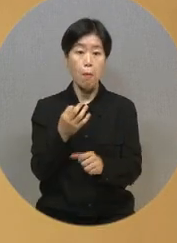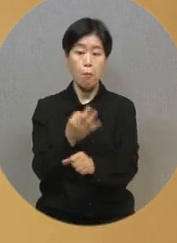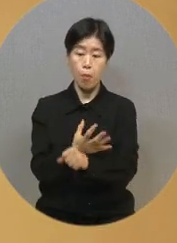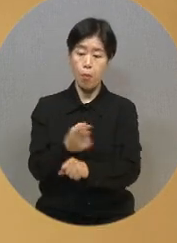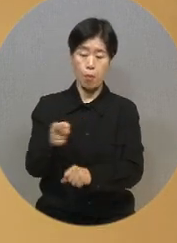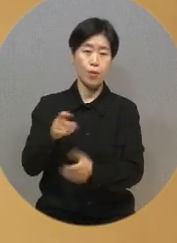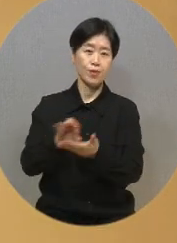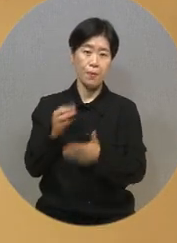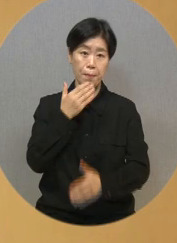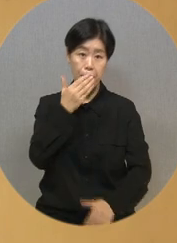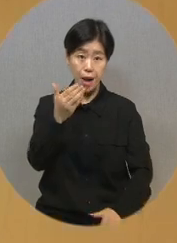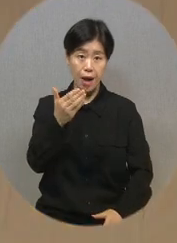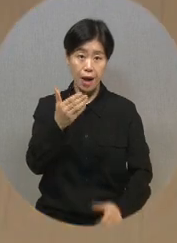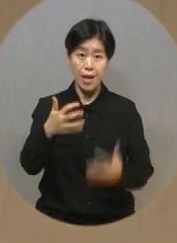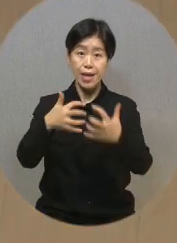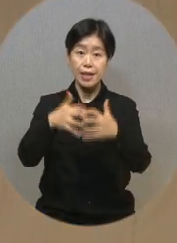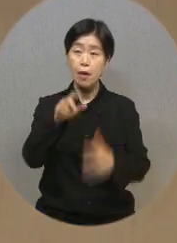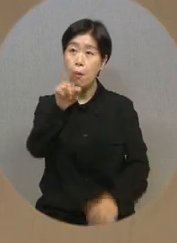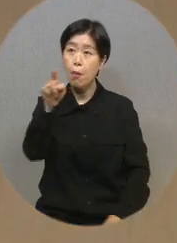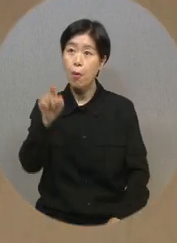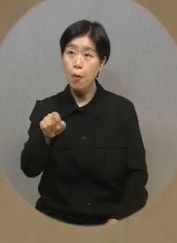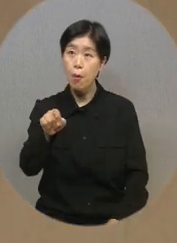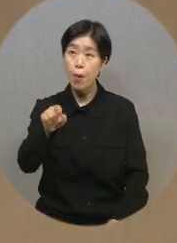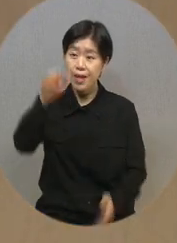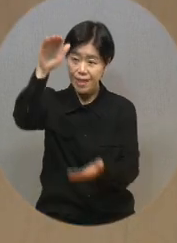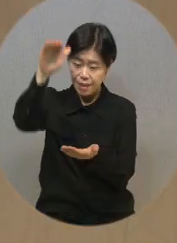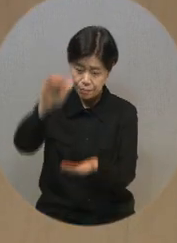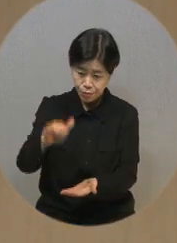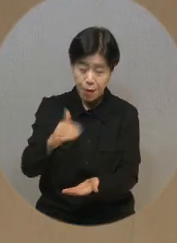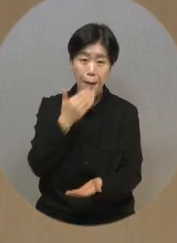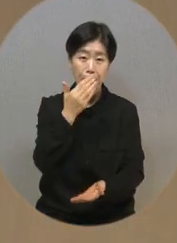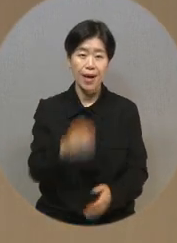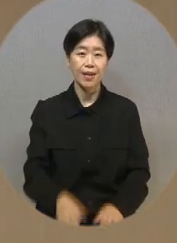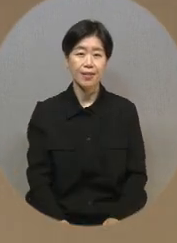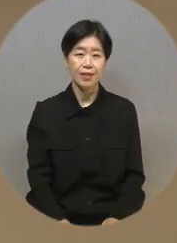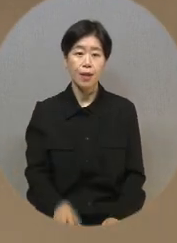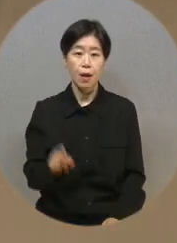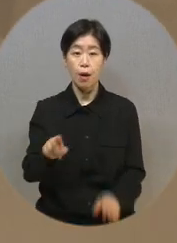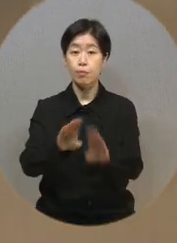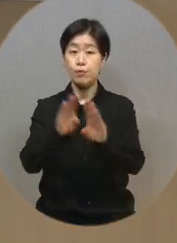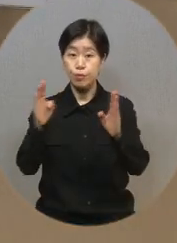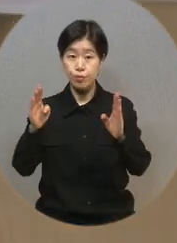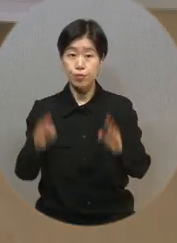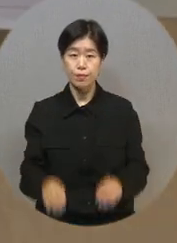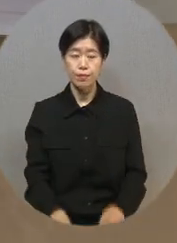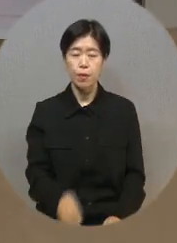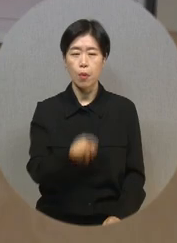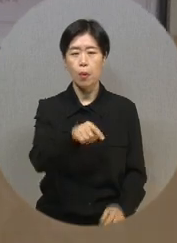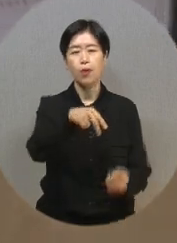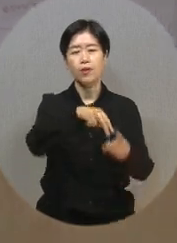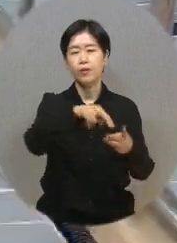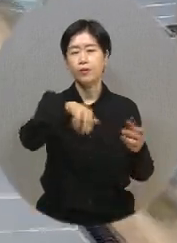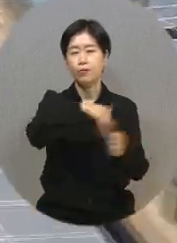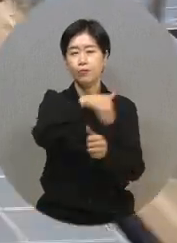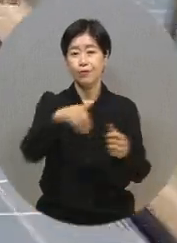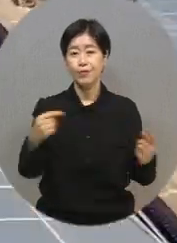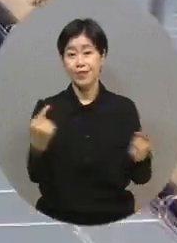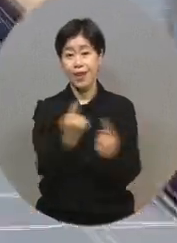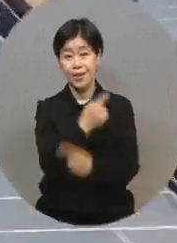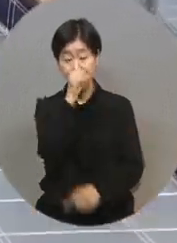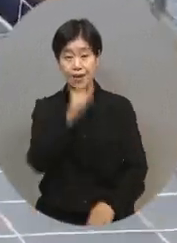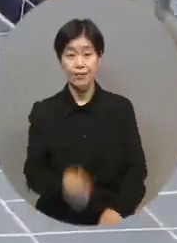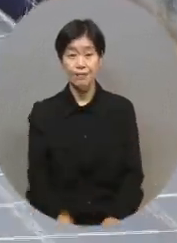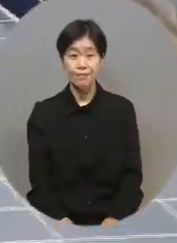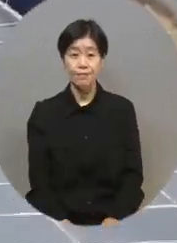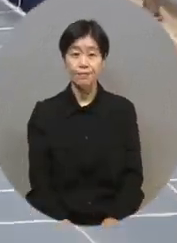있도록 키오스크 위치까지도 배려했습니다. 카페 오픈으로 체육센터의 분위기도 바뀌고 있습니다. 카페